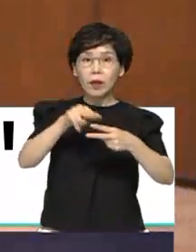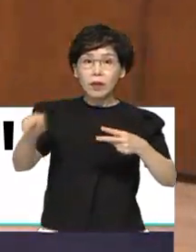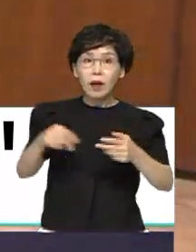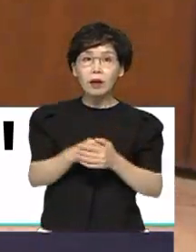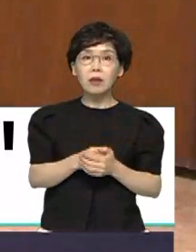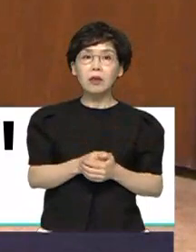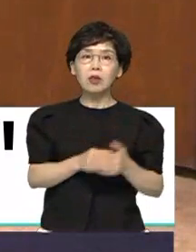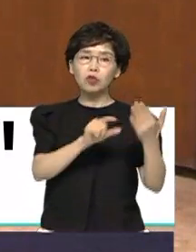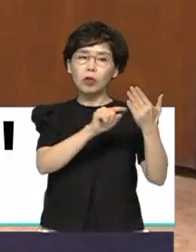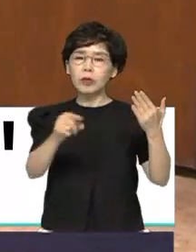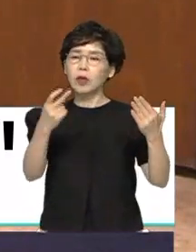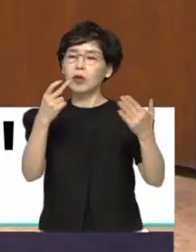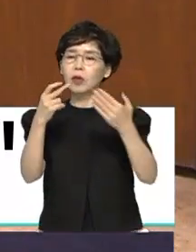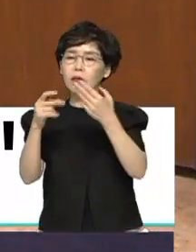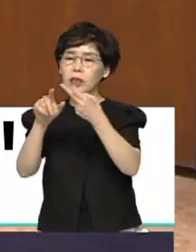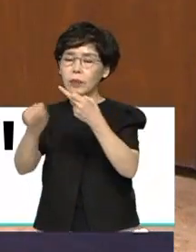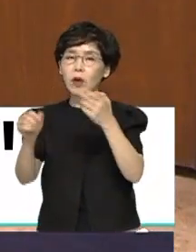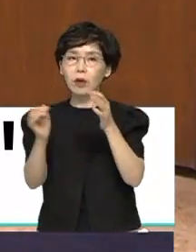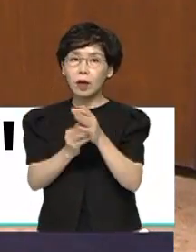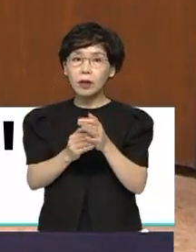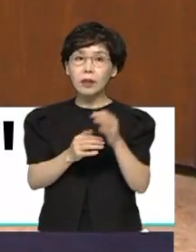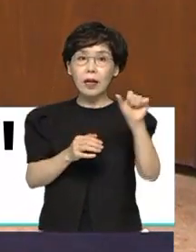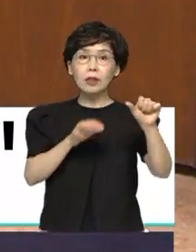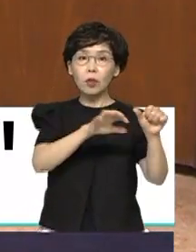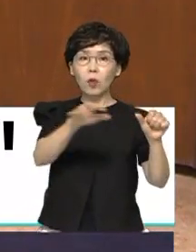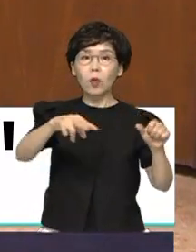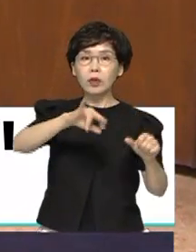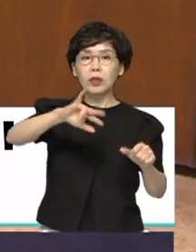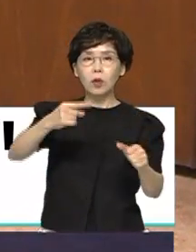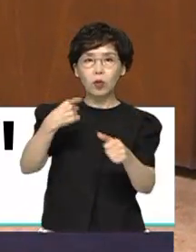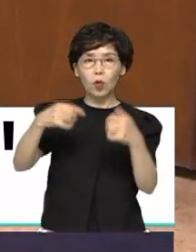12월까지 총 5개 시도교육청에서 시범